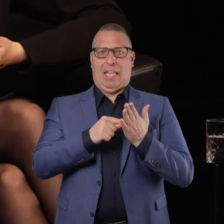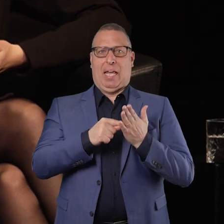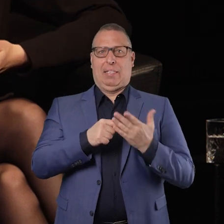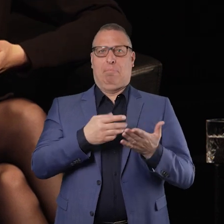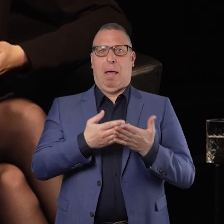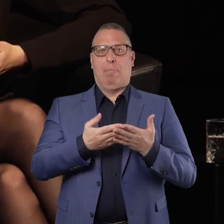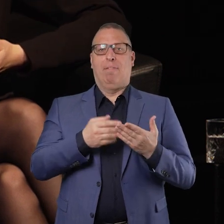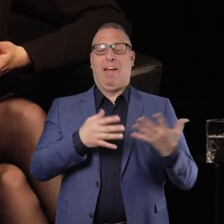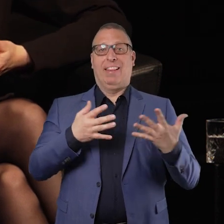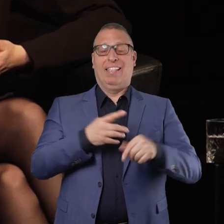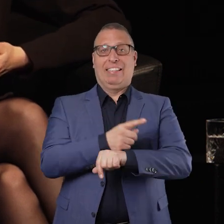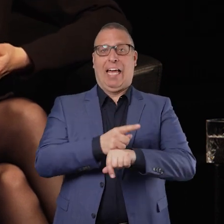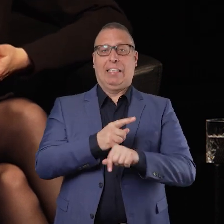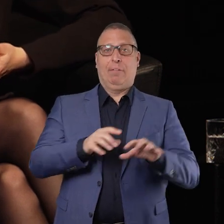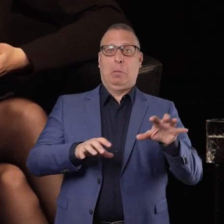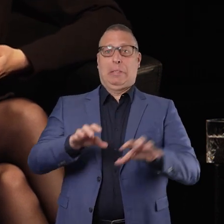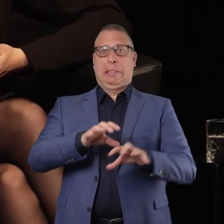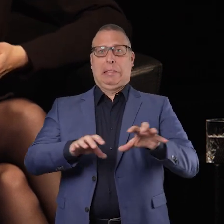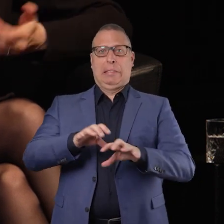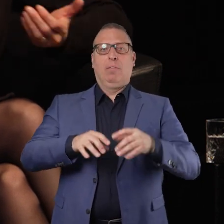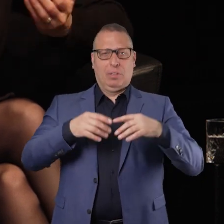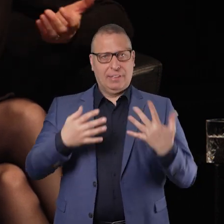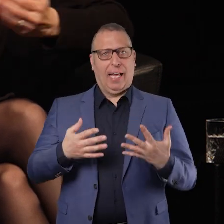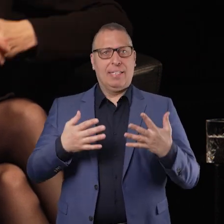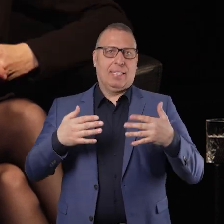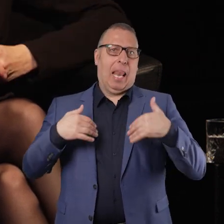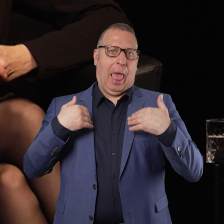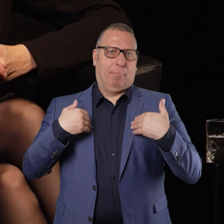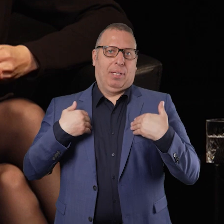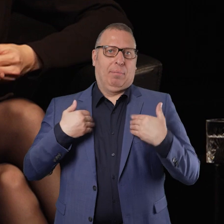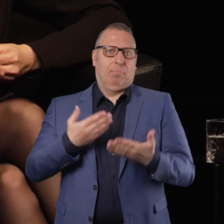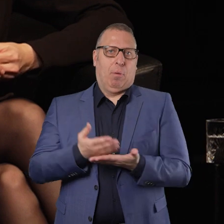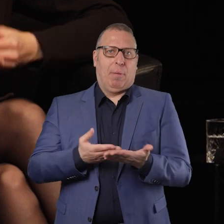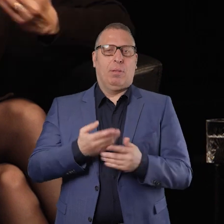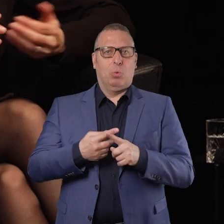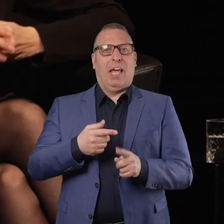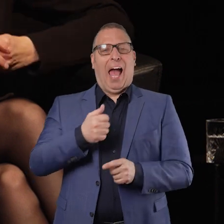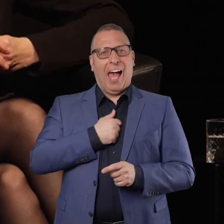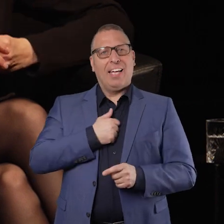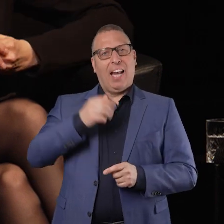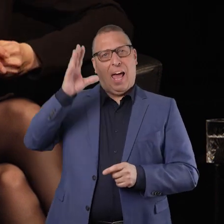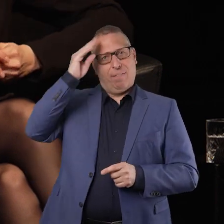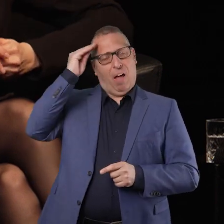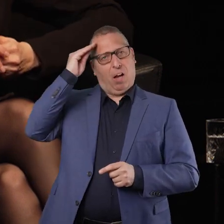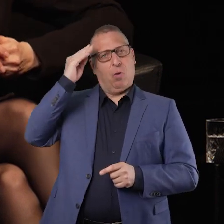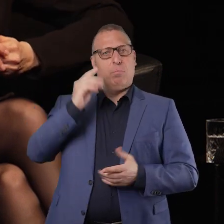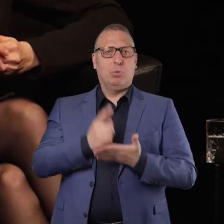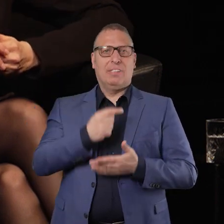allem auch, ich sage jetzt mal, in turbulenten Zeiten, wo wir jetzt ja durchleben. Und ich muss sagen, aus eigener